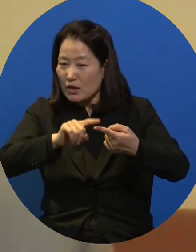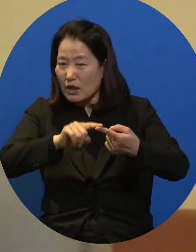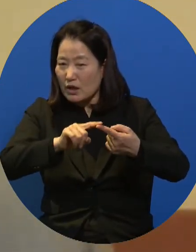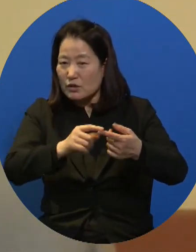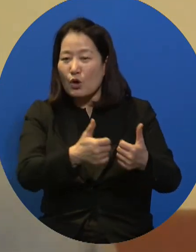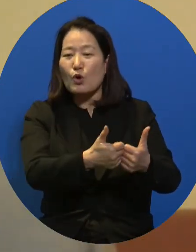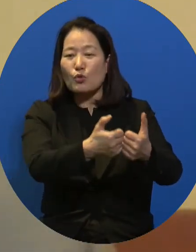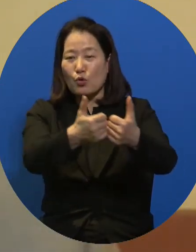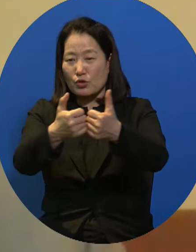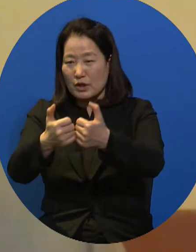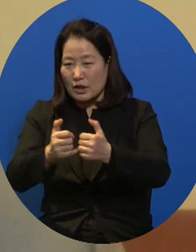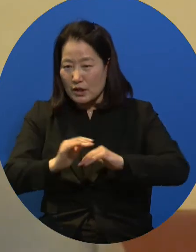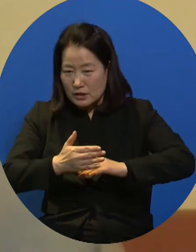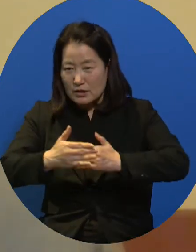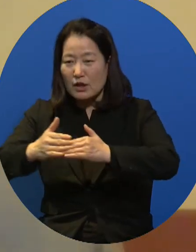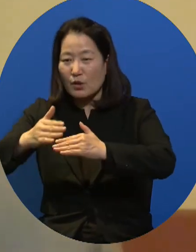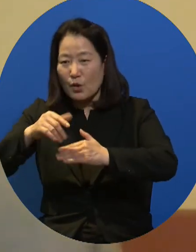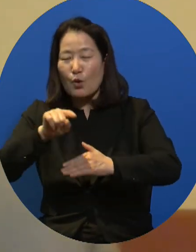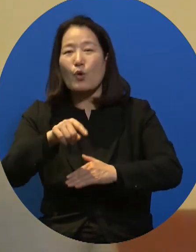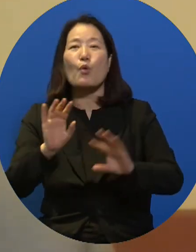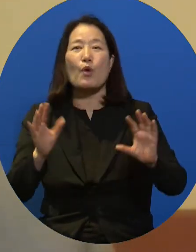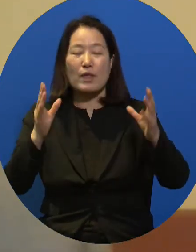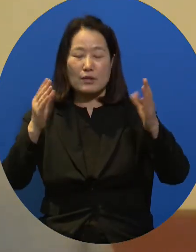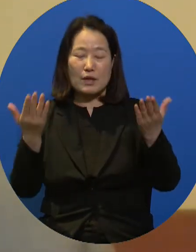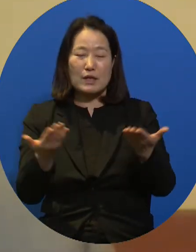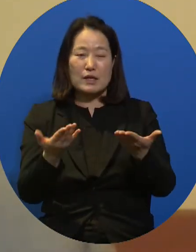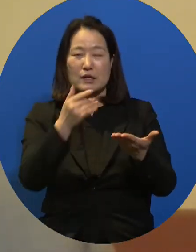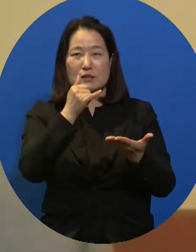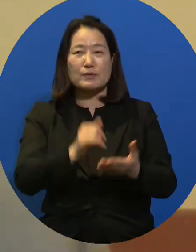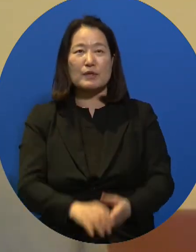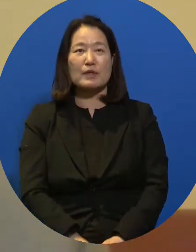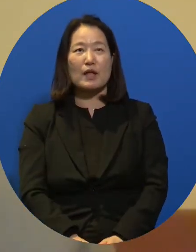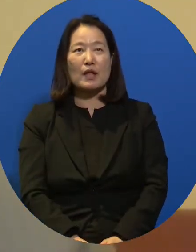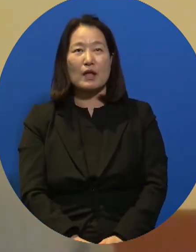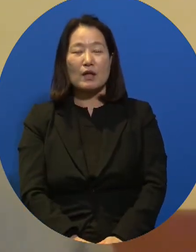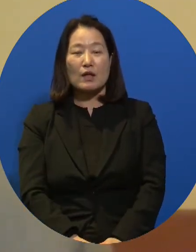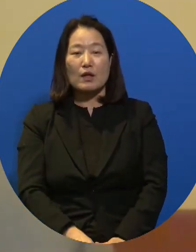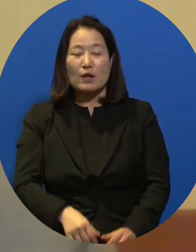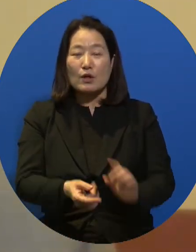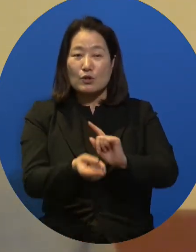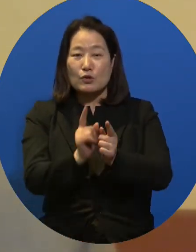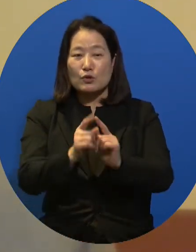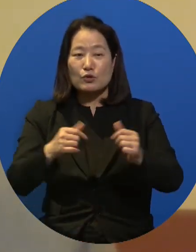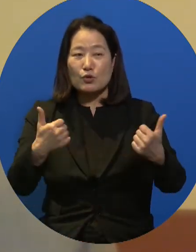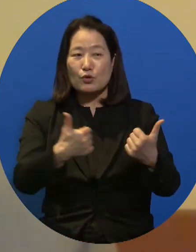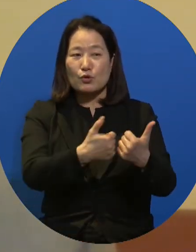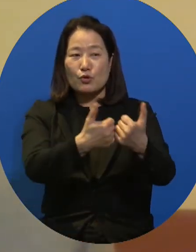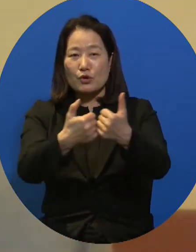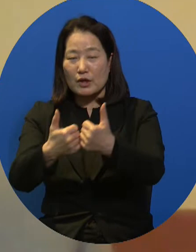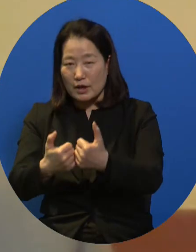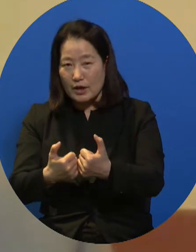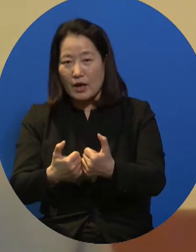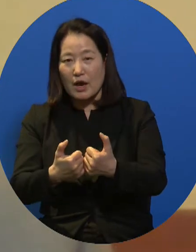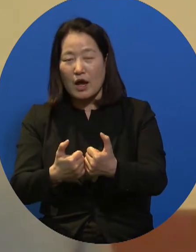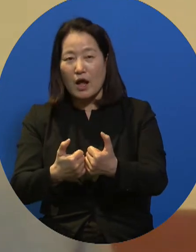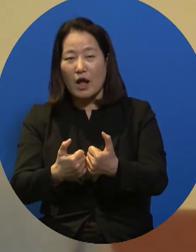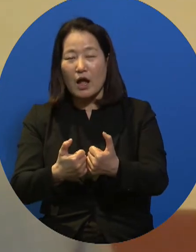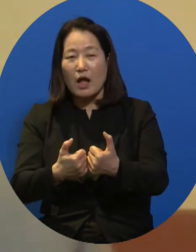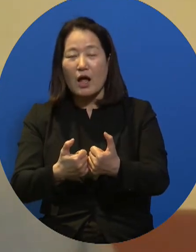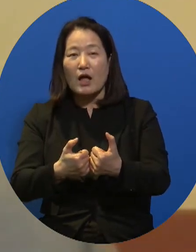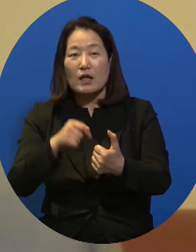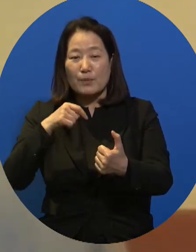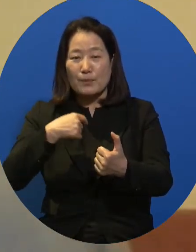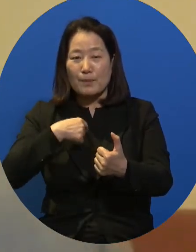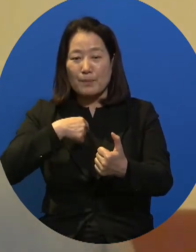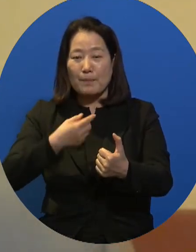있습니다. 이는 매우 환영할 만한 논의입니다. 왜냐하면 이러한 논의가 있어야만 저희 발리디티 재단이 주장하는 바